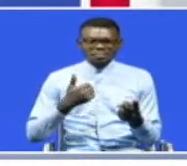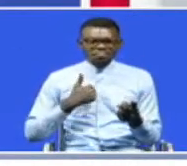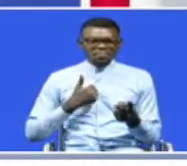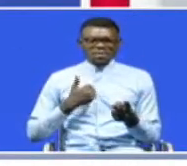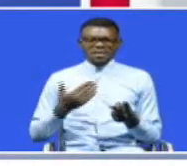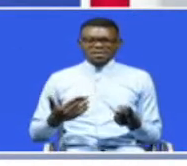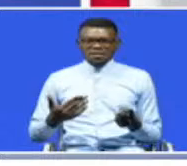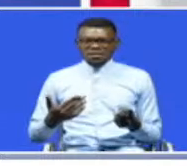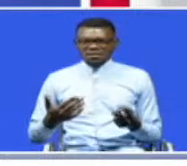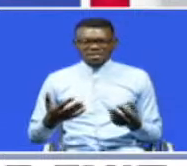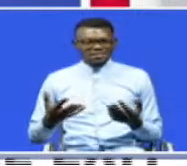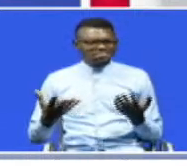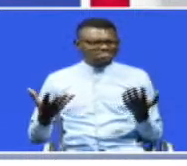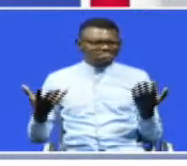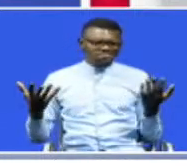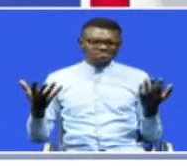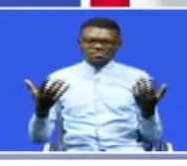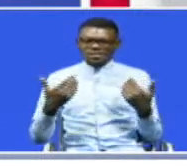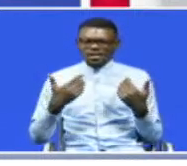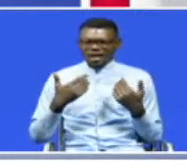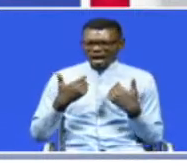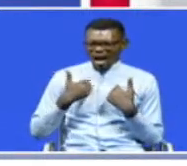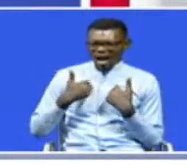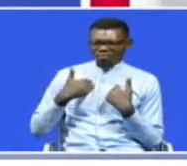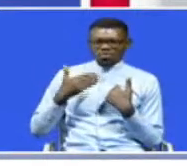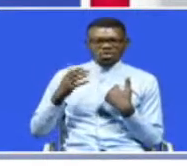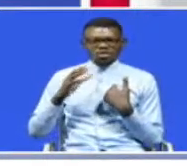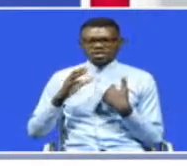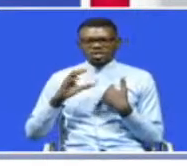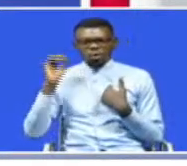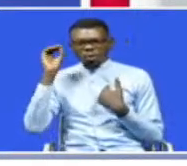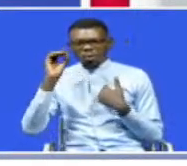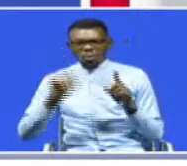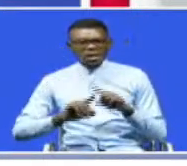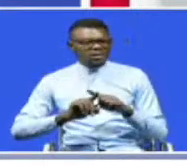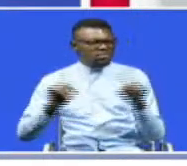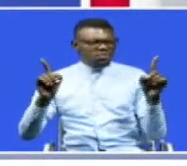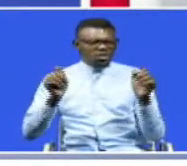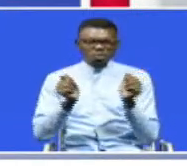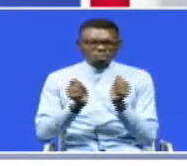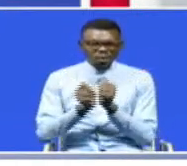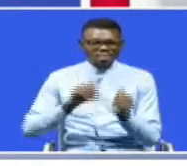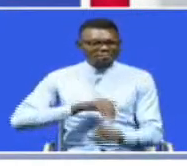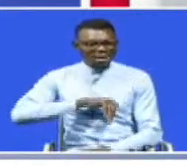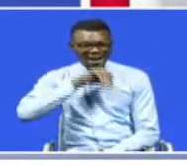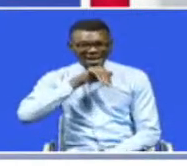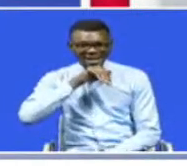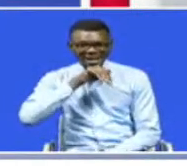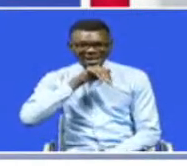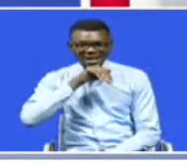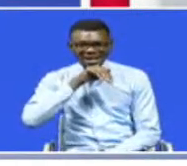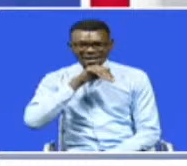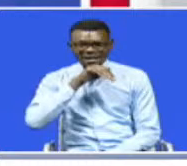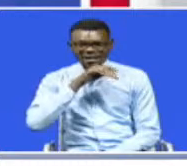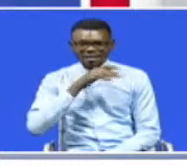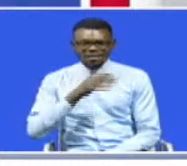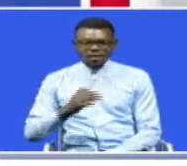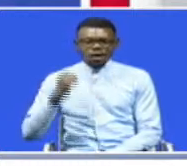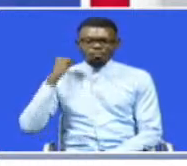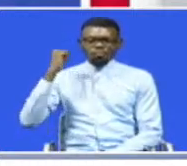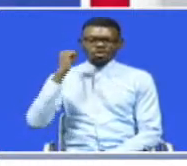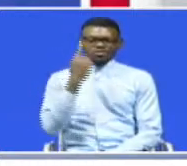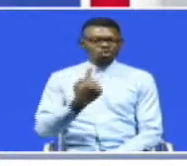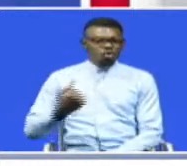tofauti ya kimawazo na former prime ministers. Haya ni tofauti ya